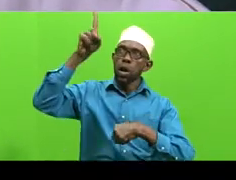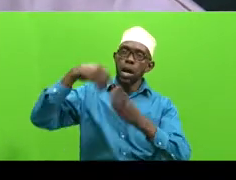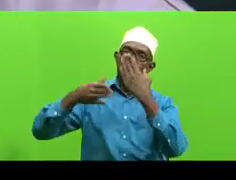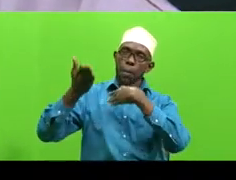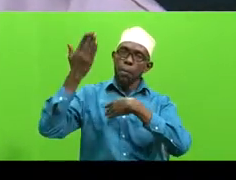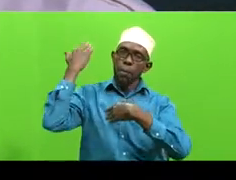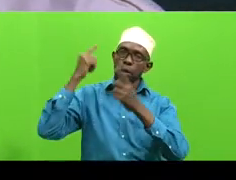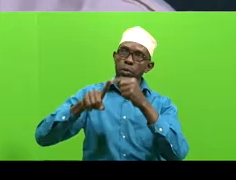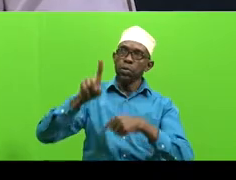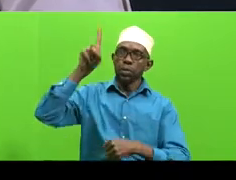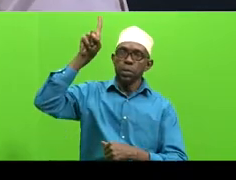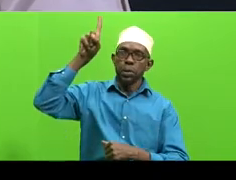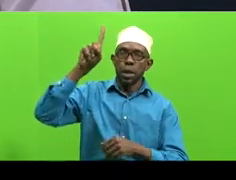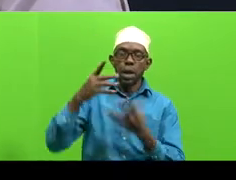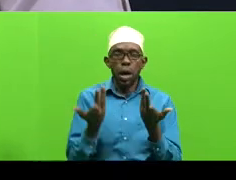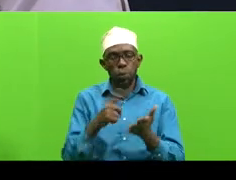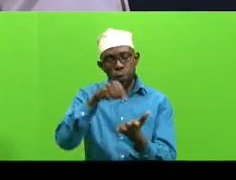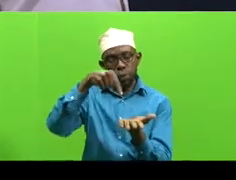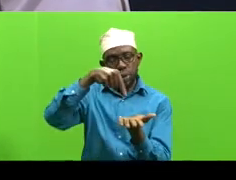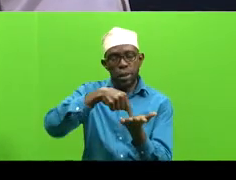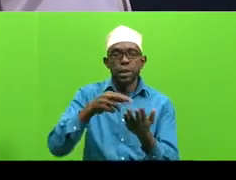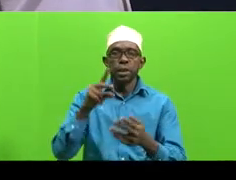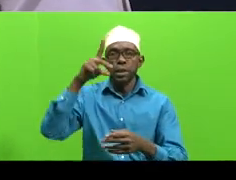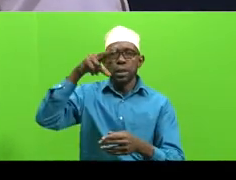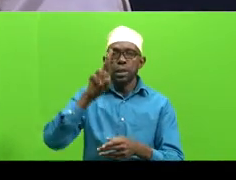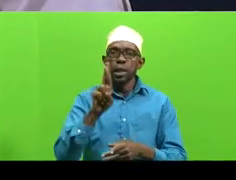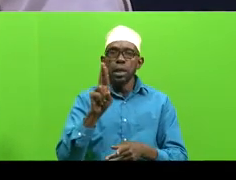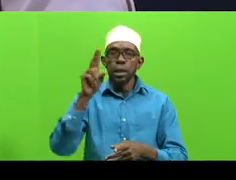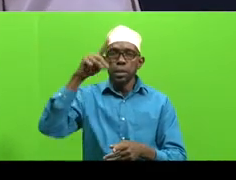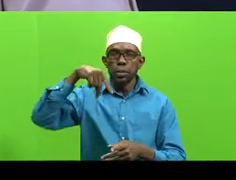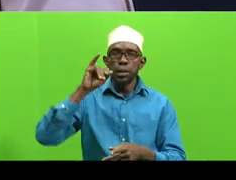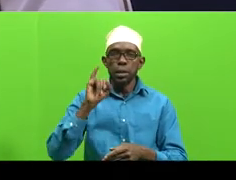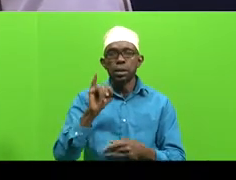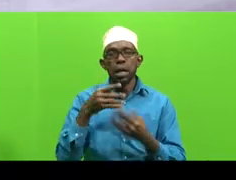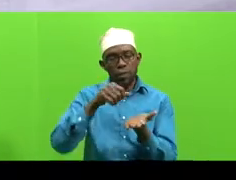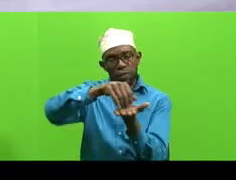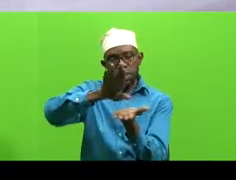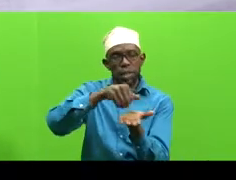ilayhi raji'un. Kaif hadha rest in peace? Sisi pia tuna forward vitu